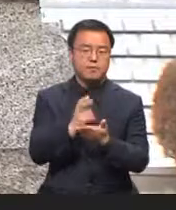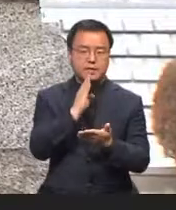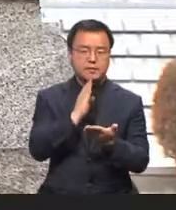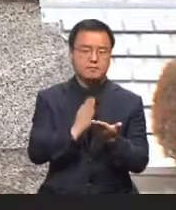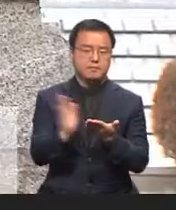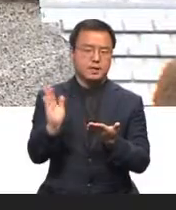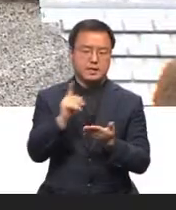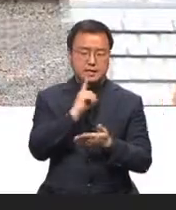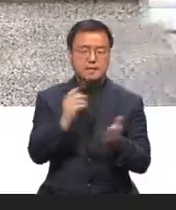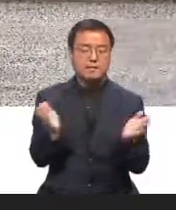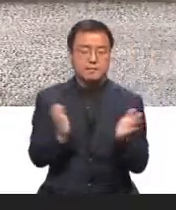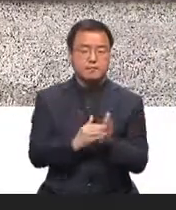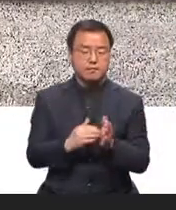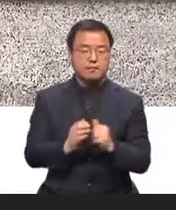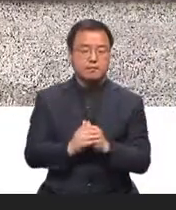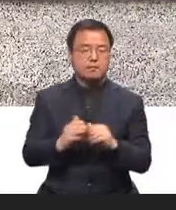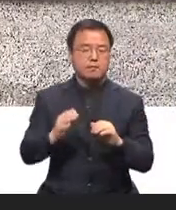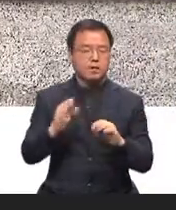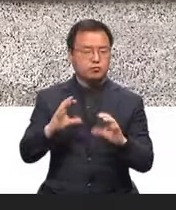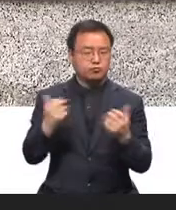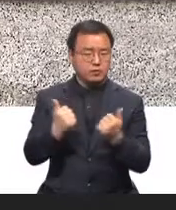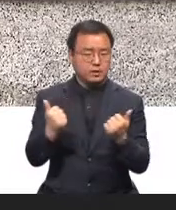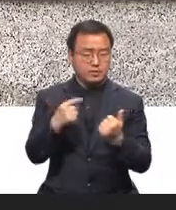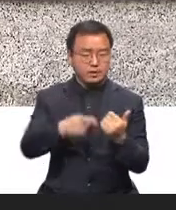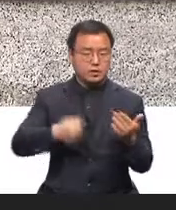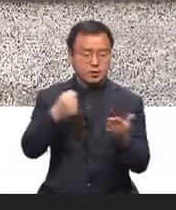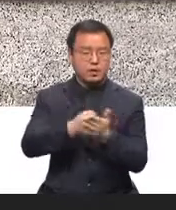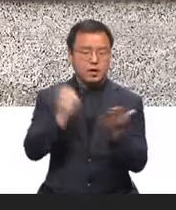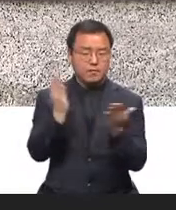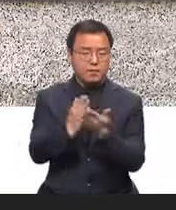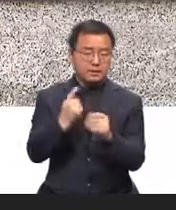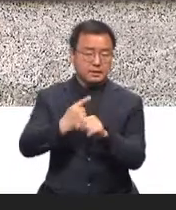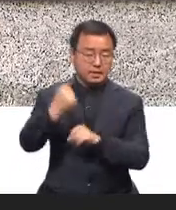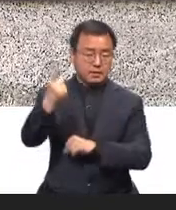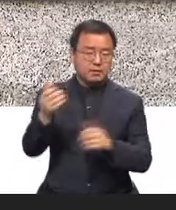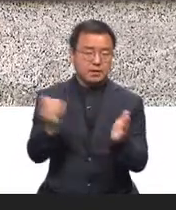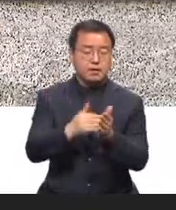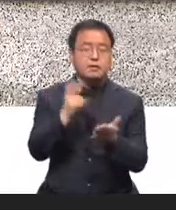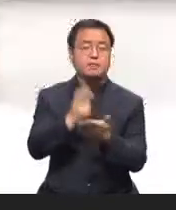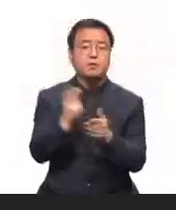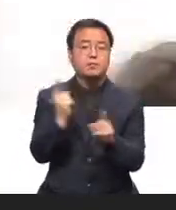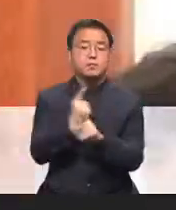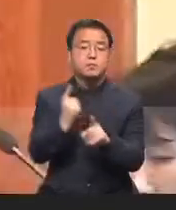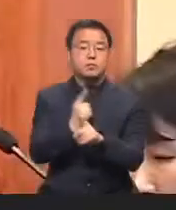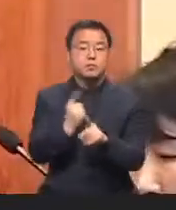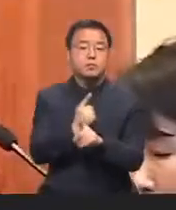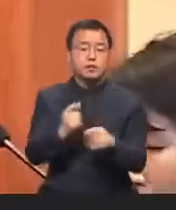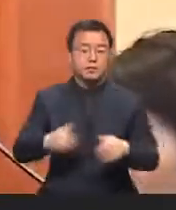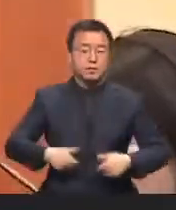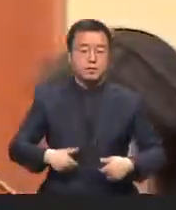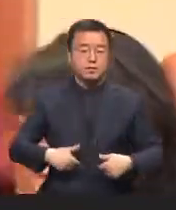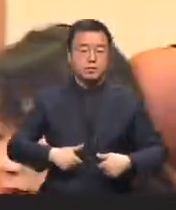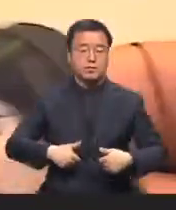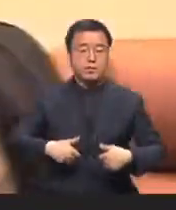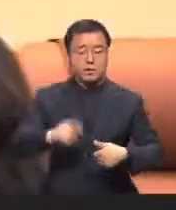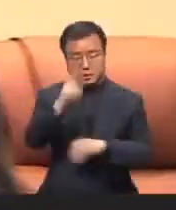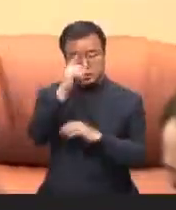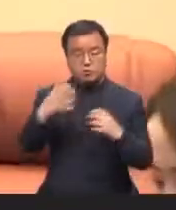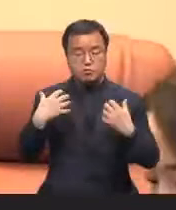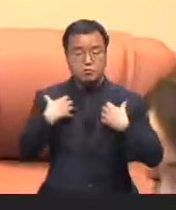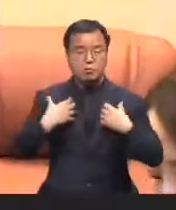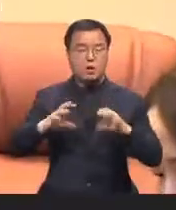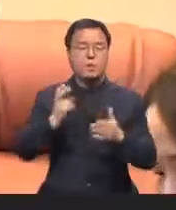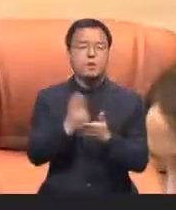헌재의 판결에 따라 국회의원 내년까지 관련 법조항을 개정해야 합니다 정부는 헌재의 결정을